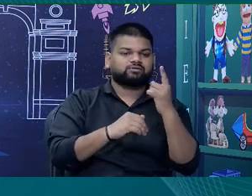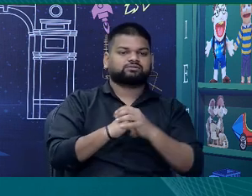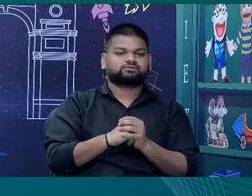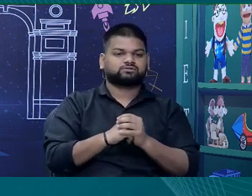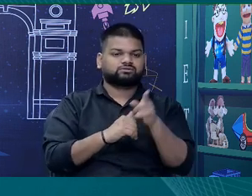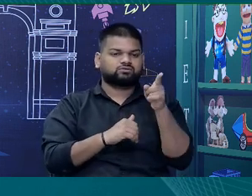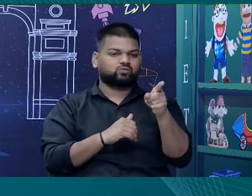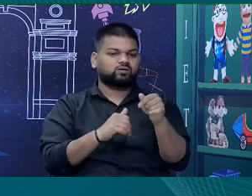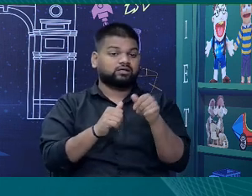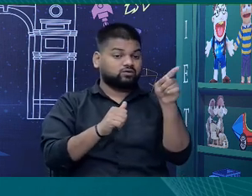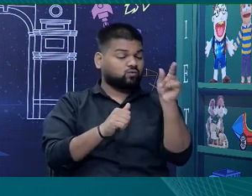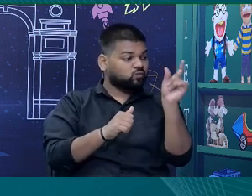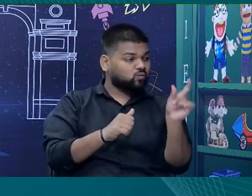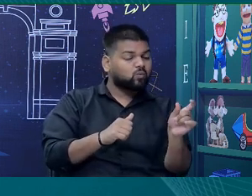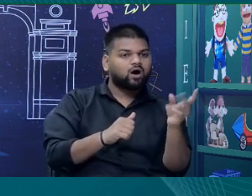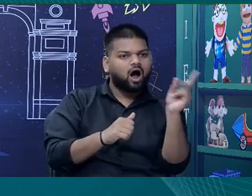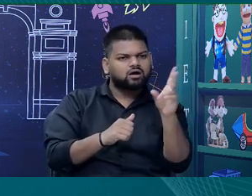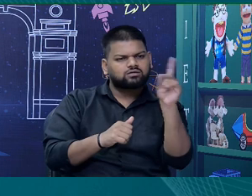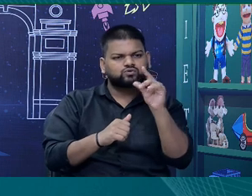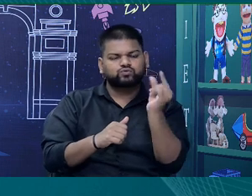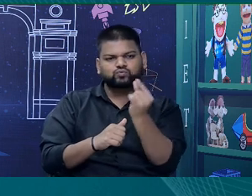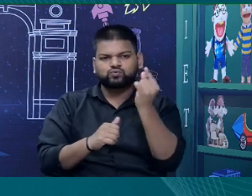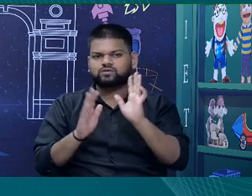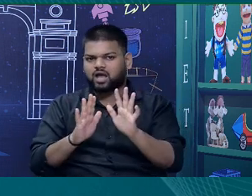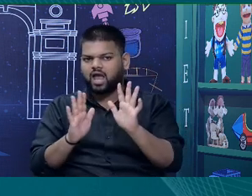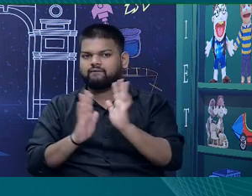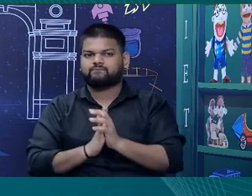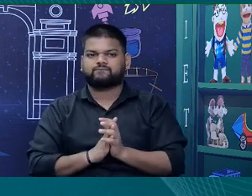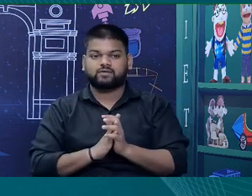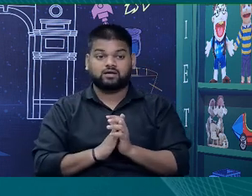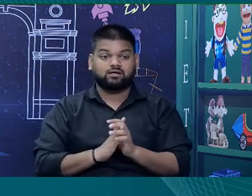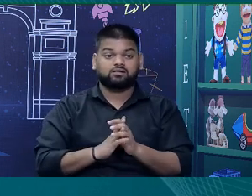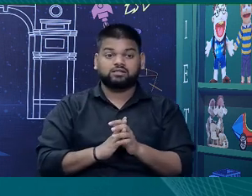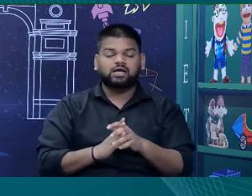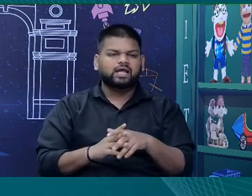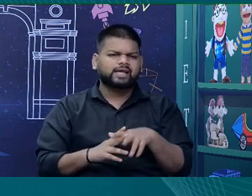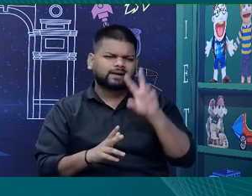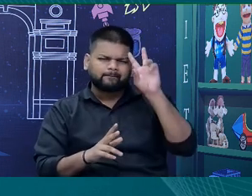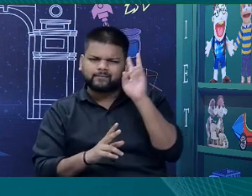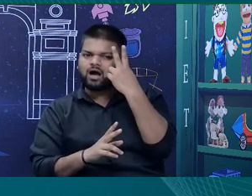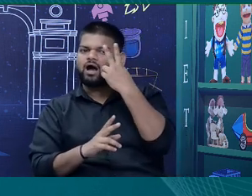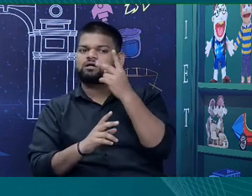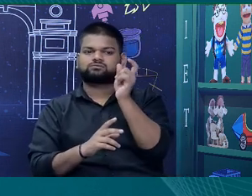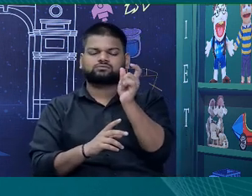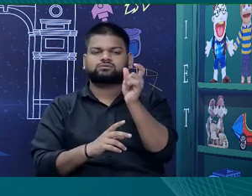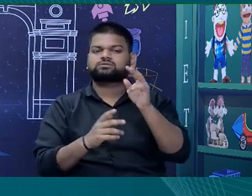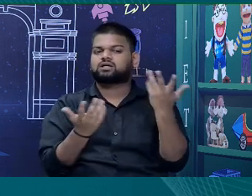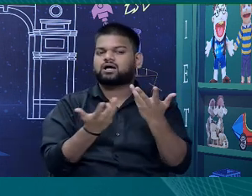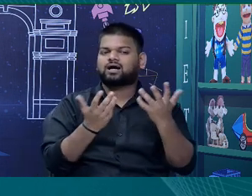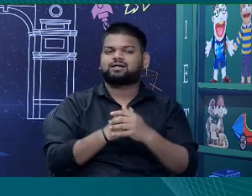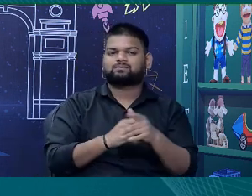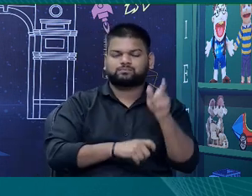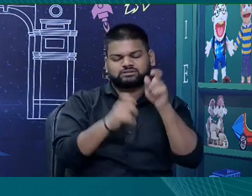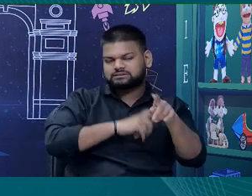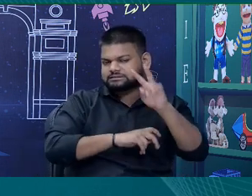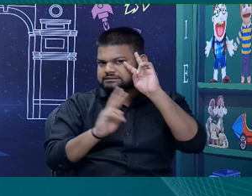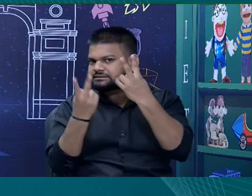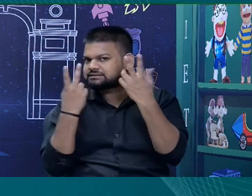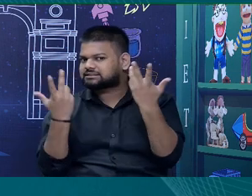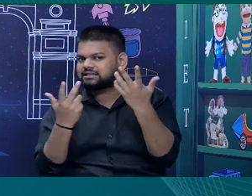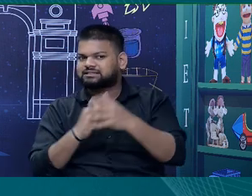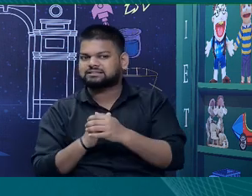के साथ जुड़ा हुआ है क्योंकि पॉलीवार्ड को हम जनरली एसोसिएट करते हैं मनी से लेकिन अलजेब्राइक एक्सप्रेशन के